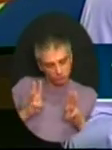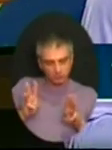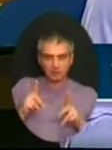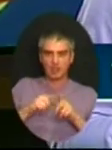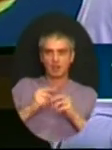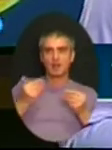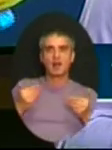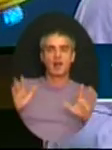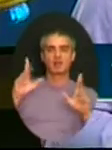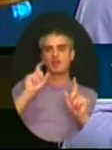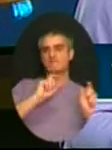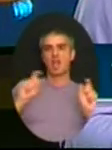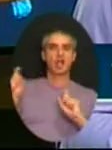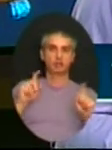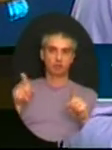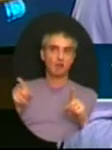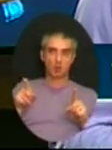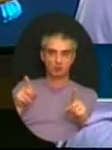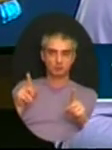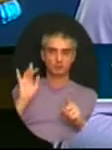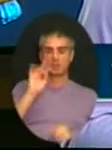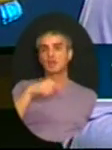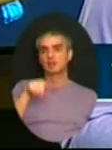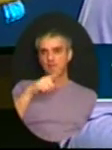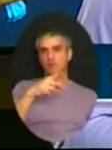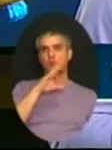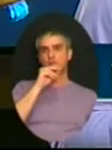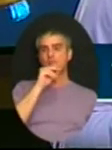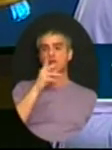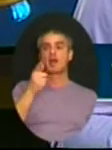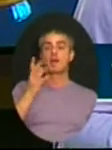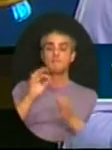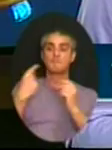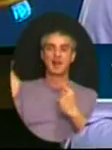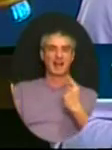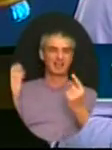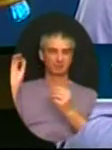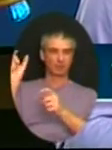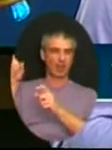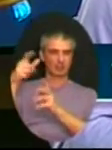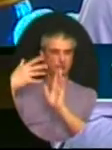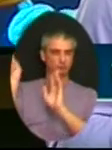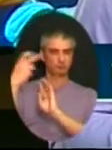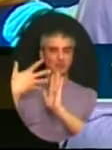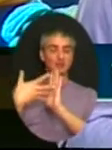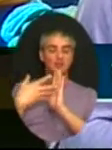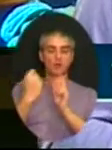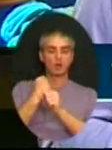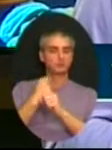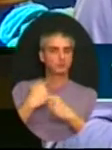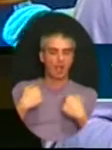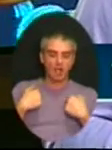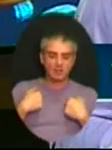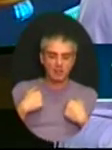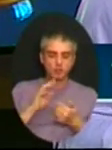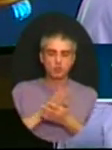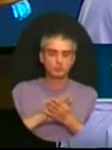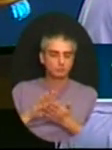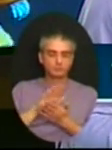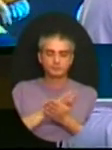להדוף את האשמות כלפיהם, והוא מדבר על זה שהפרקליטים עושים את זה, הוא אומר, אנחנו, אצלנו